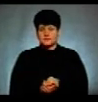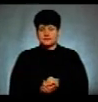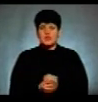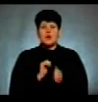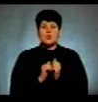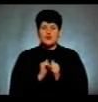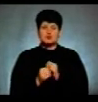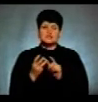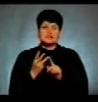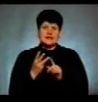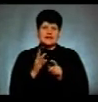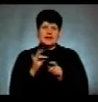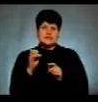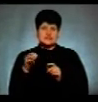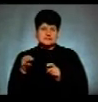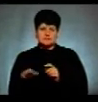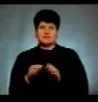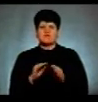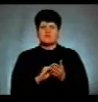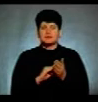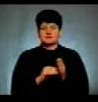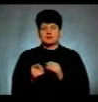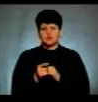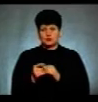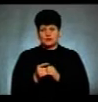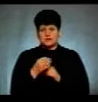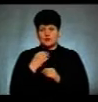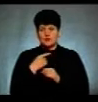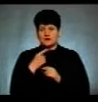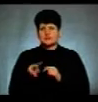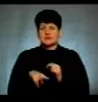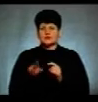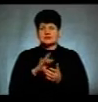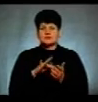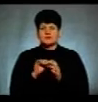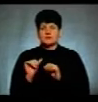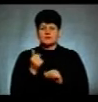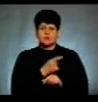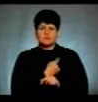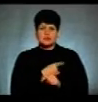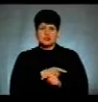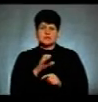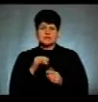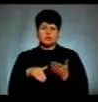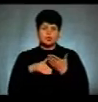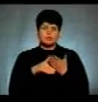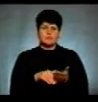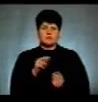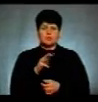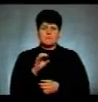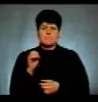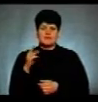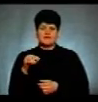третій рецепт на доступні ліки в області виписують у Тернополі, розповідає директор Центру первинної медико-санітарної допомоги Микола